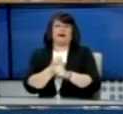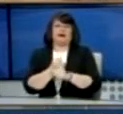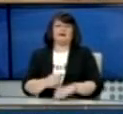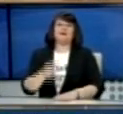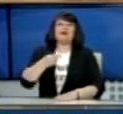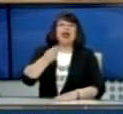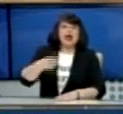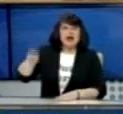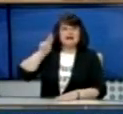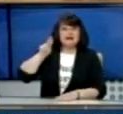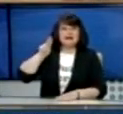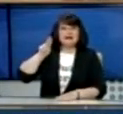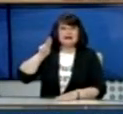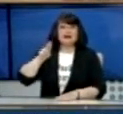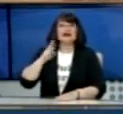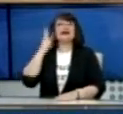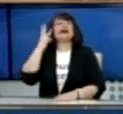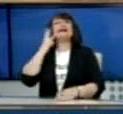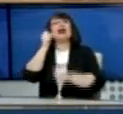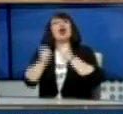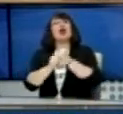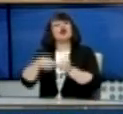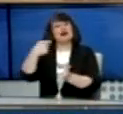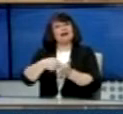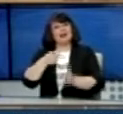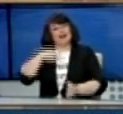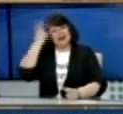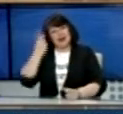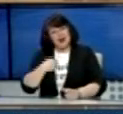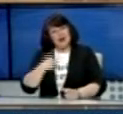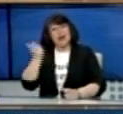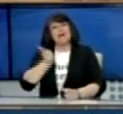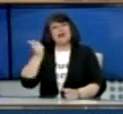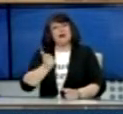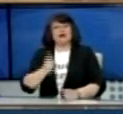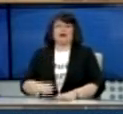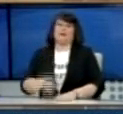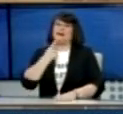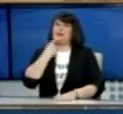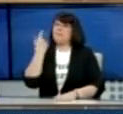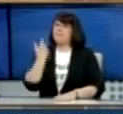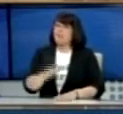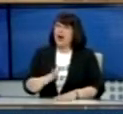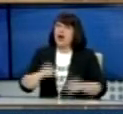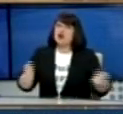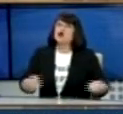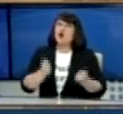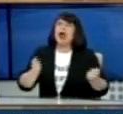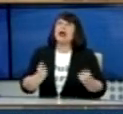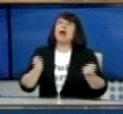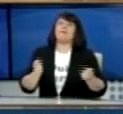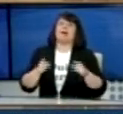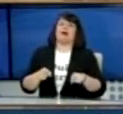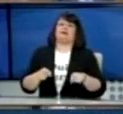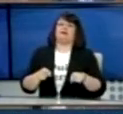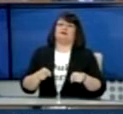Νομίζω ότι περιμένουμε να δούμε στο κομμάτι αυτό ποια θα είναι η εξέλιξη της πανδημίας, ποιες είναι οι οδηγίες και του Παγκόσμιου Οργανισμού